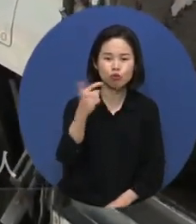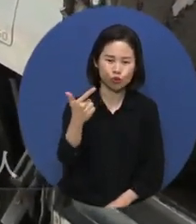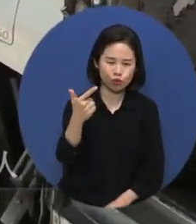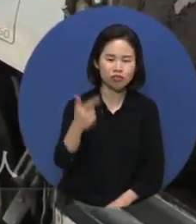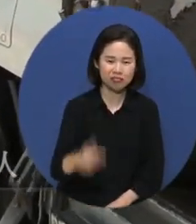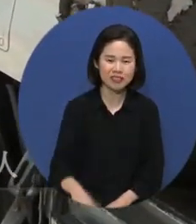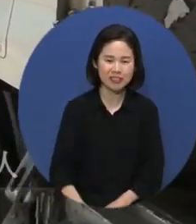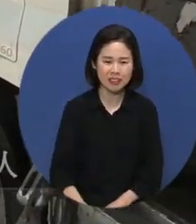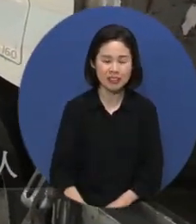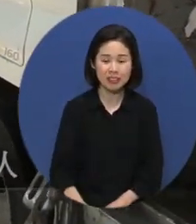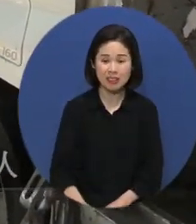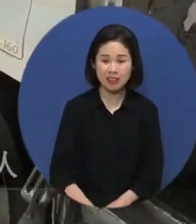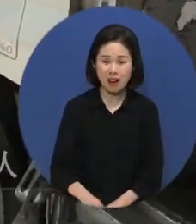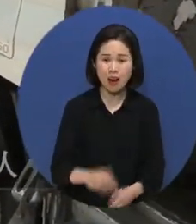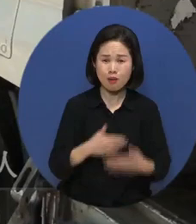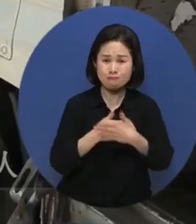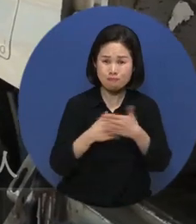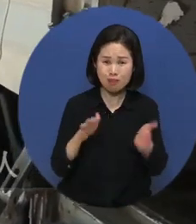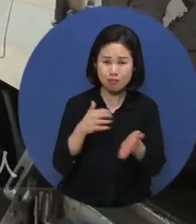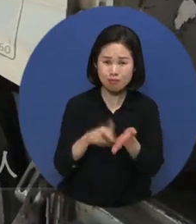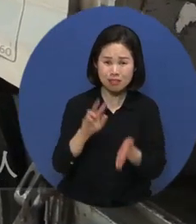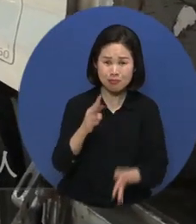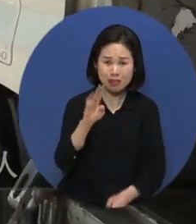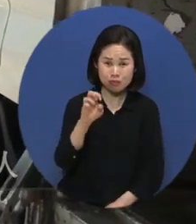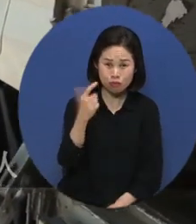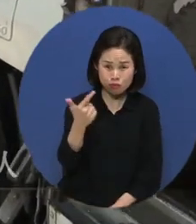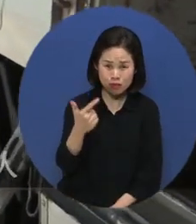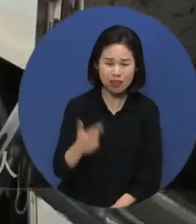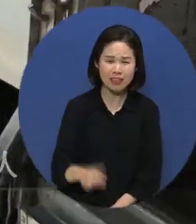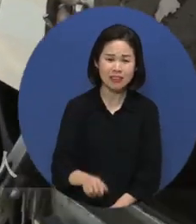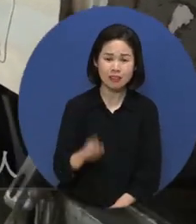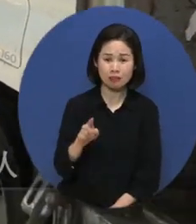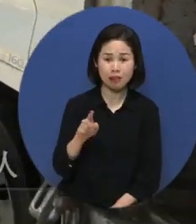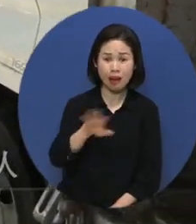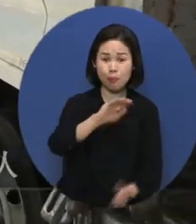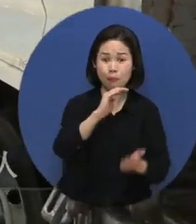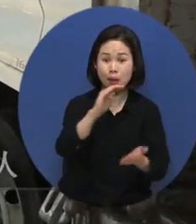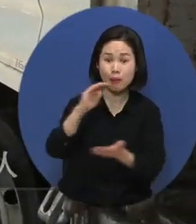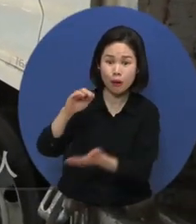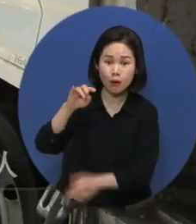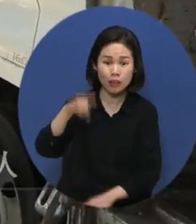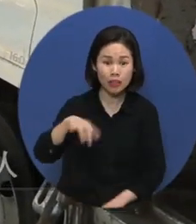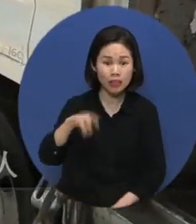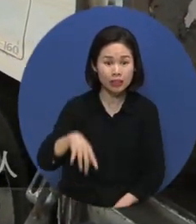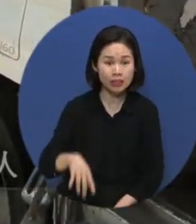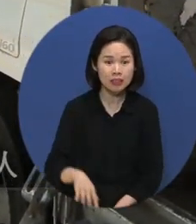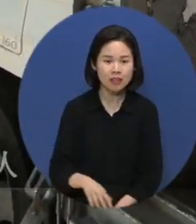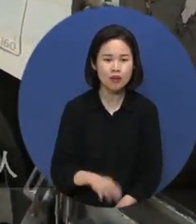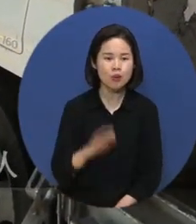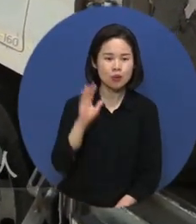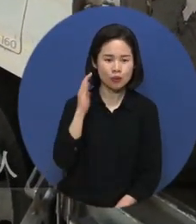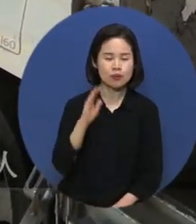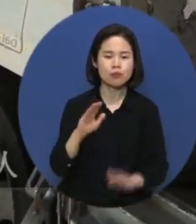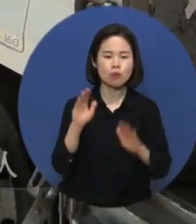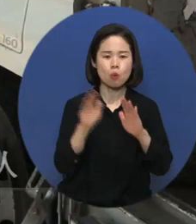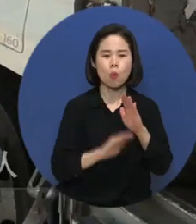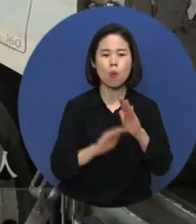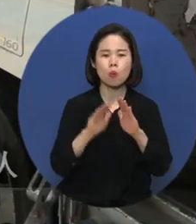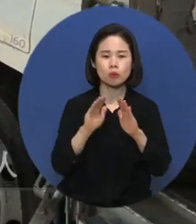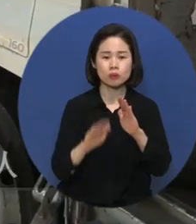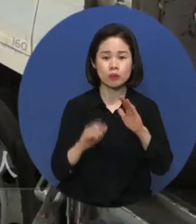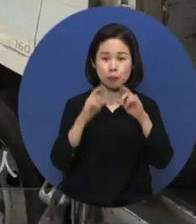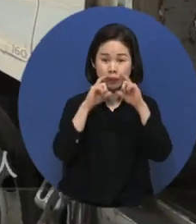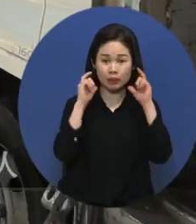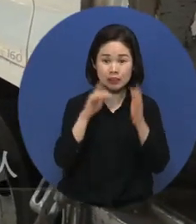실었어요. 236박스? 예, 예. 그럼 이거 지금 이거 다 어디로 가요? 아, 이게 지금 요즘 그 마스크